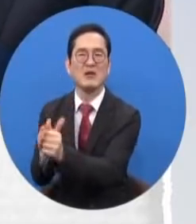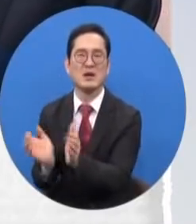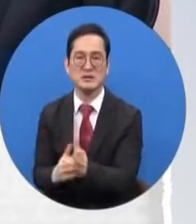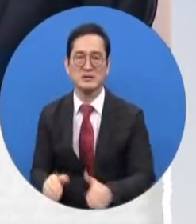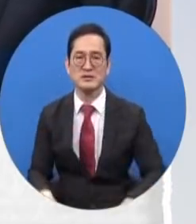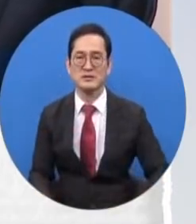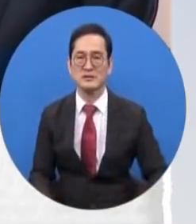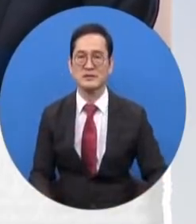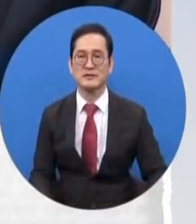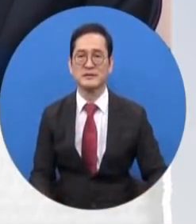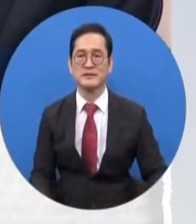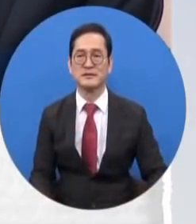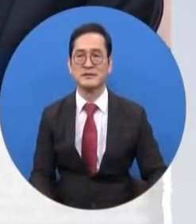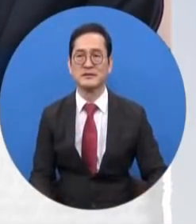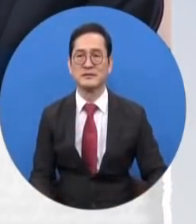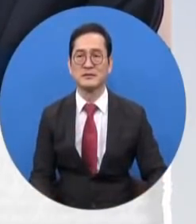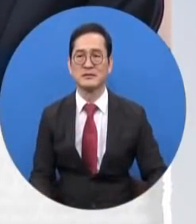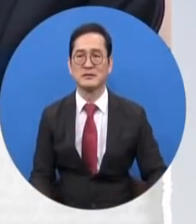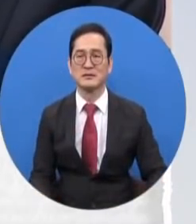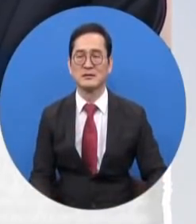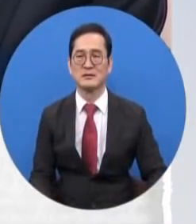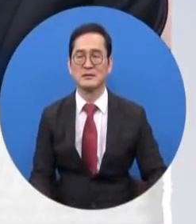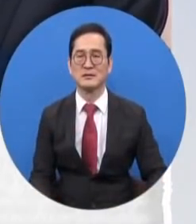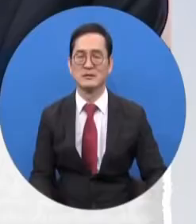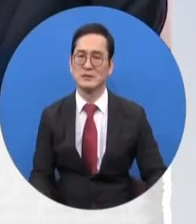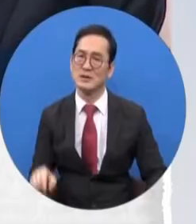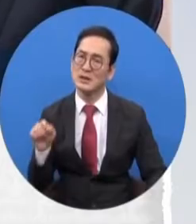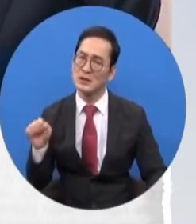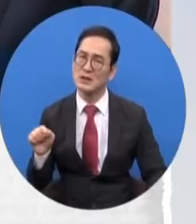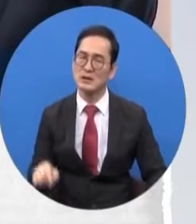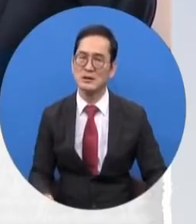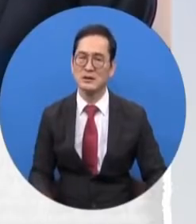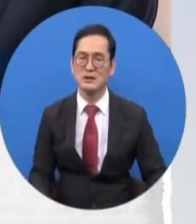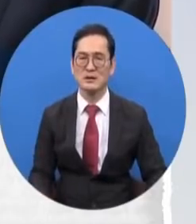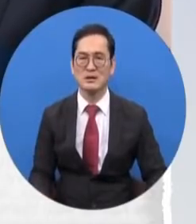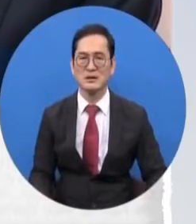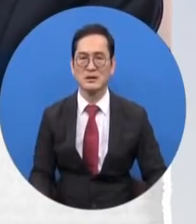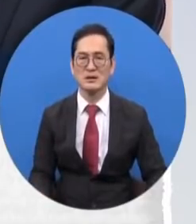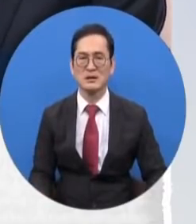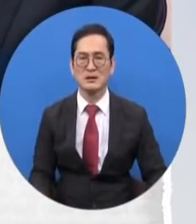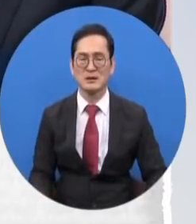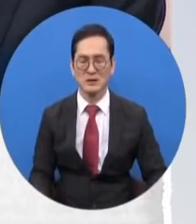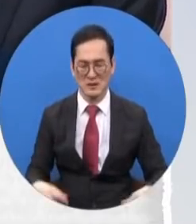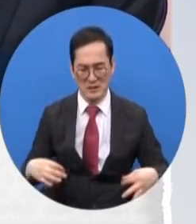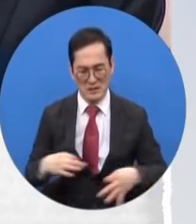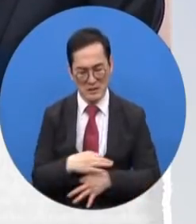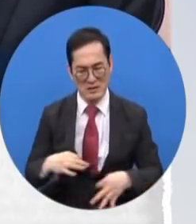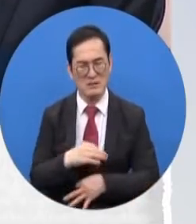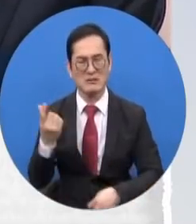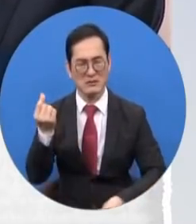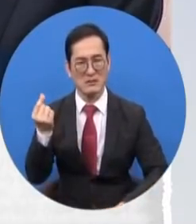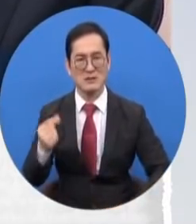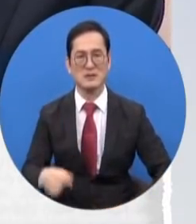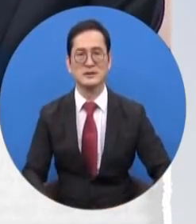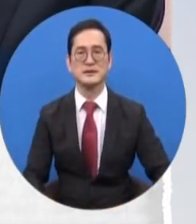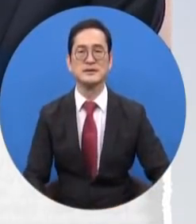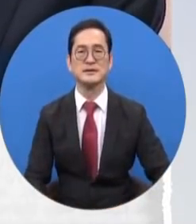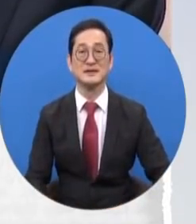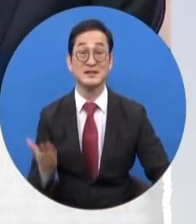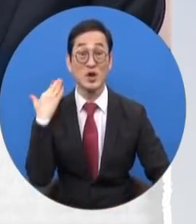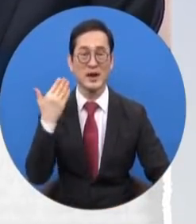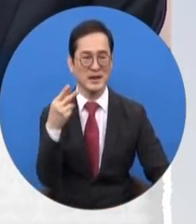임기가 보장되는 공공기관의 인사를 남발하는 게 오히려 이것이 적폐 중에 적폐 아닙니까? 과거 2016년도에